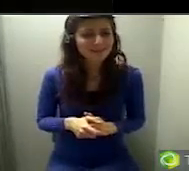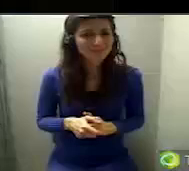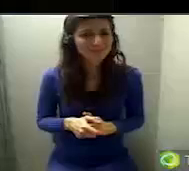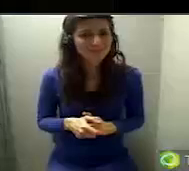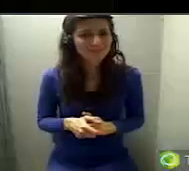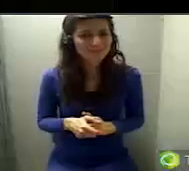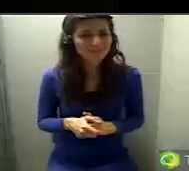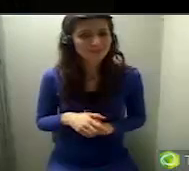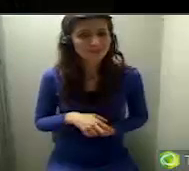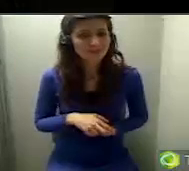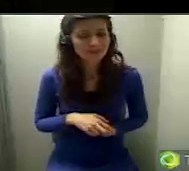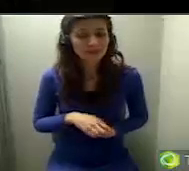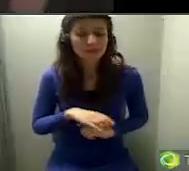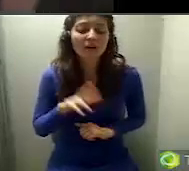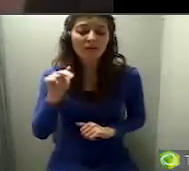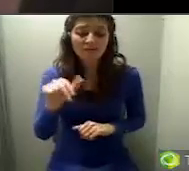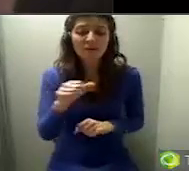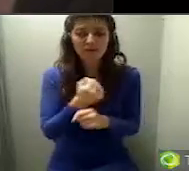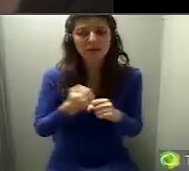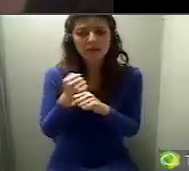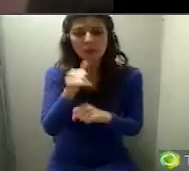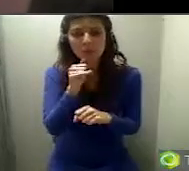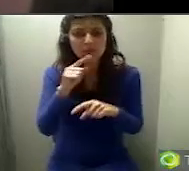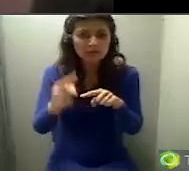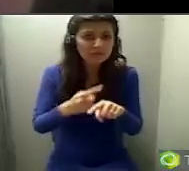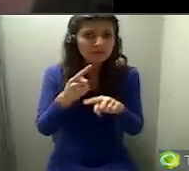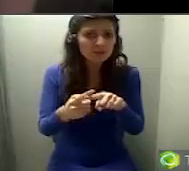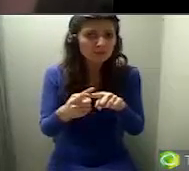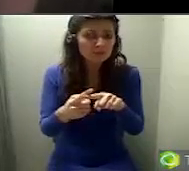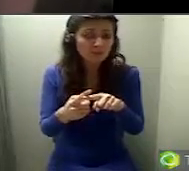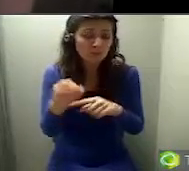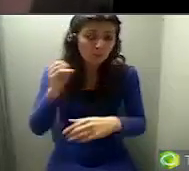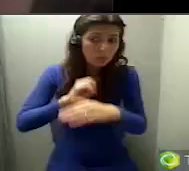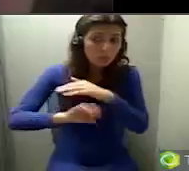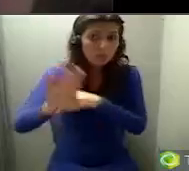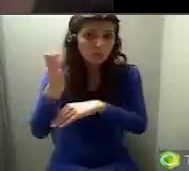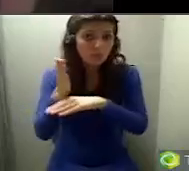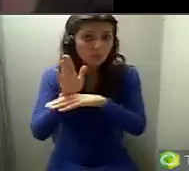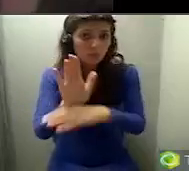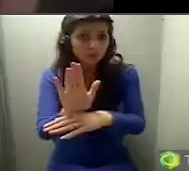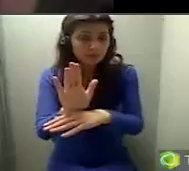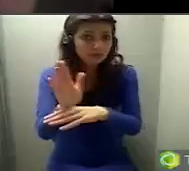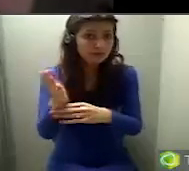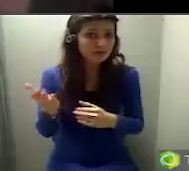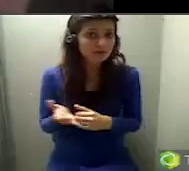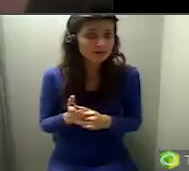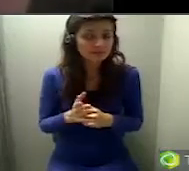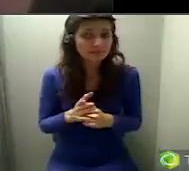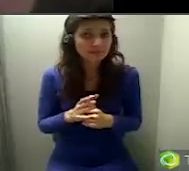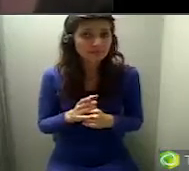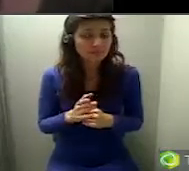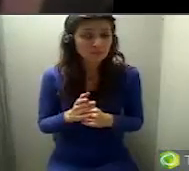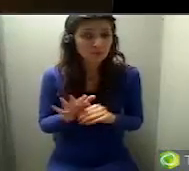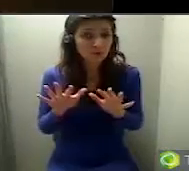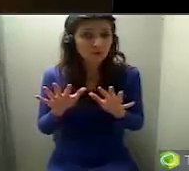essayé de faire un petit film amateur, mais qui au moins reflète cette envie pour nous de faire quelque chose qui soit à la fois utile et surtout